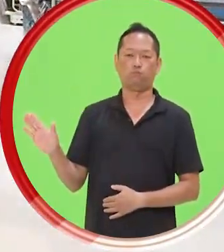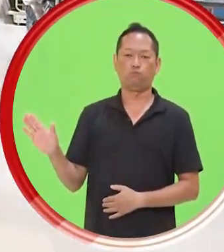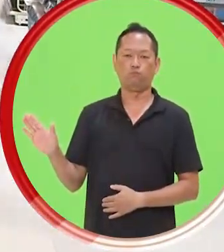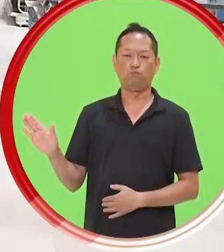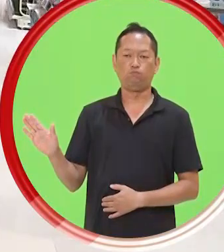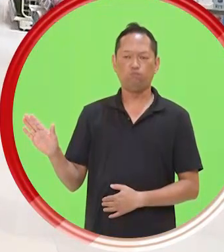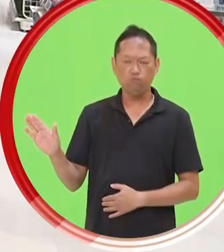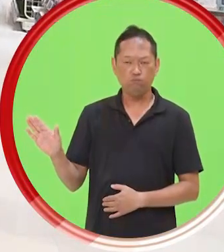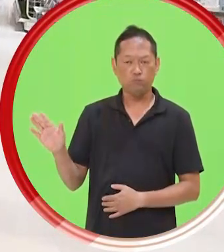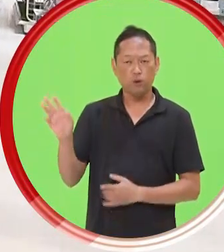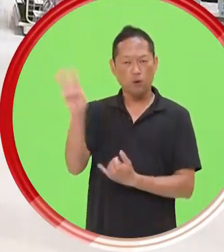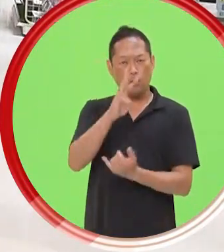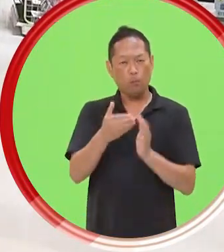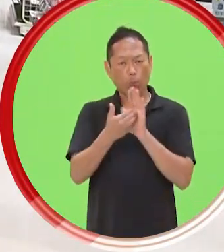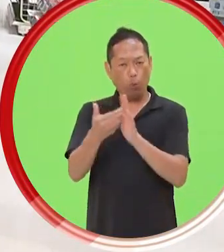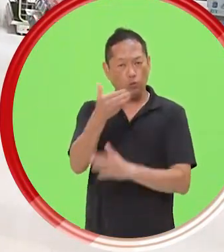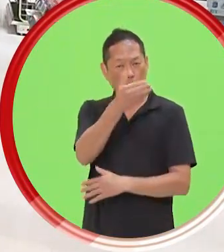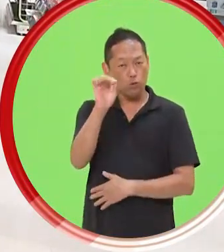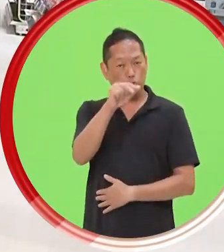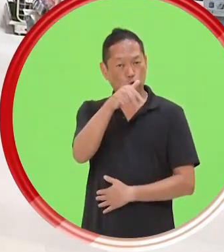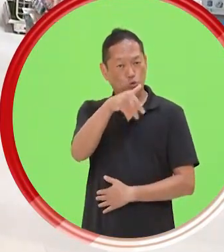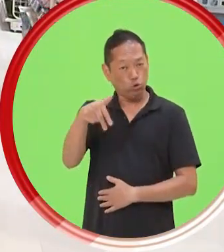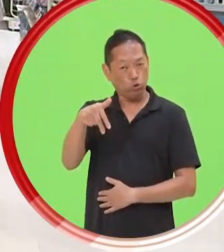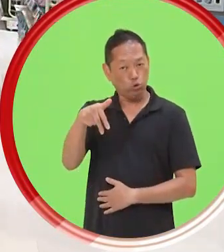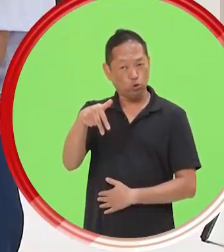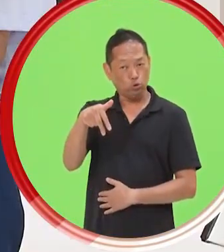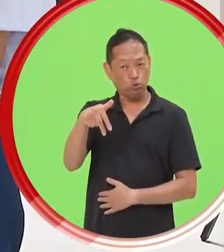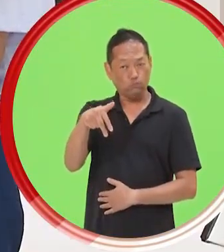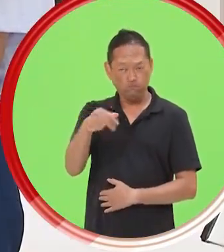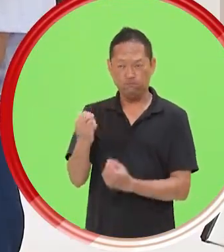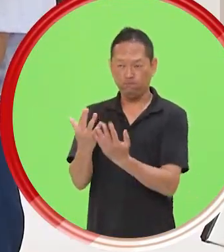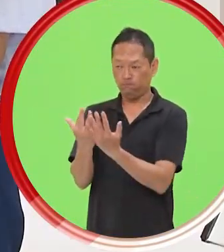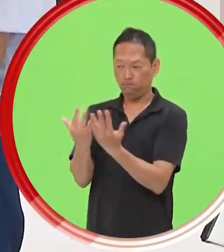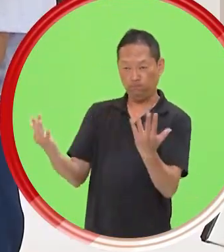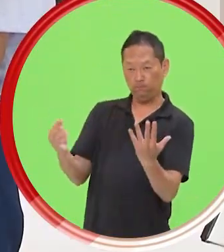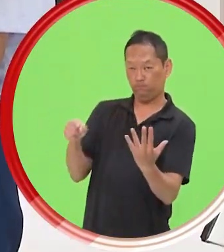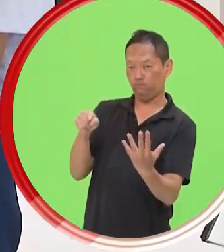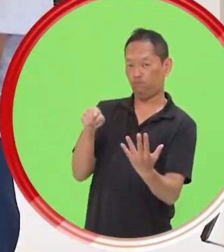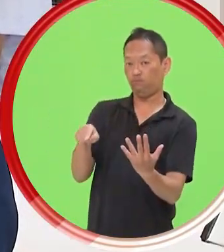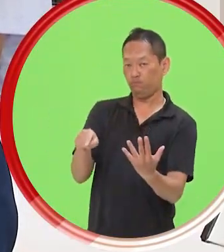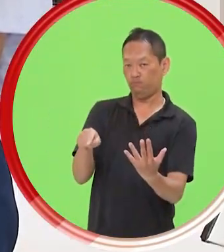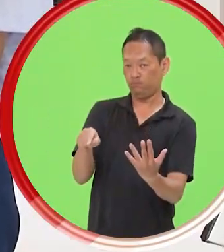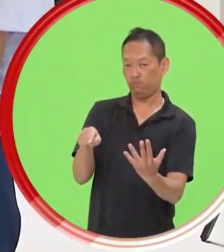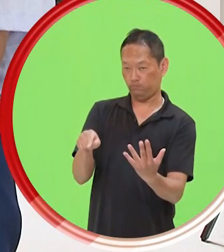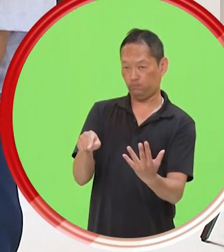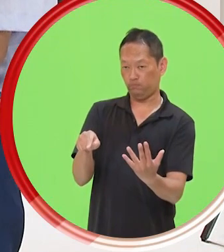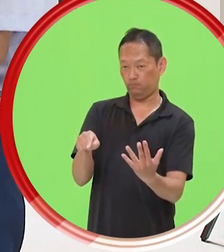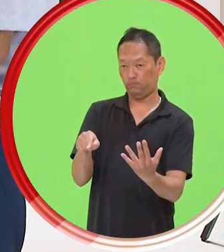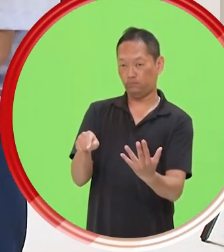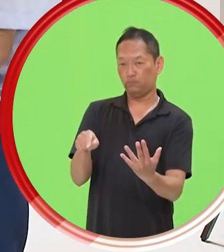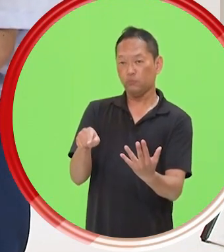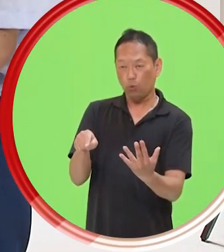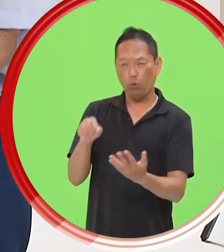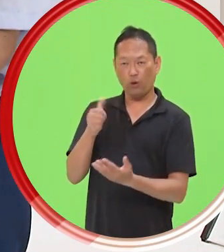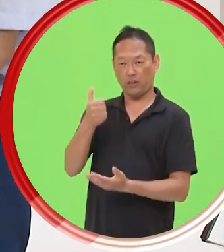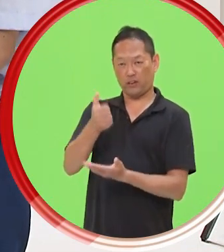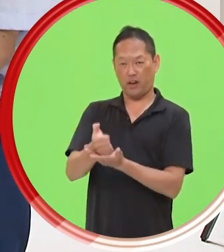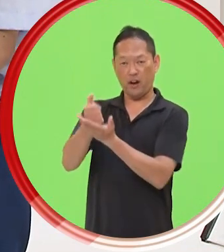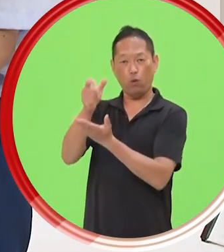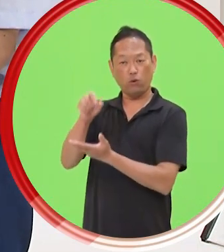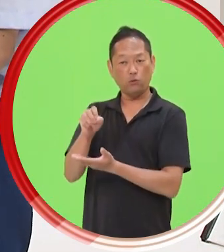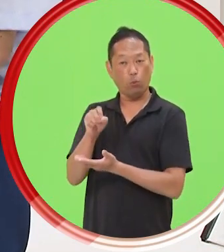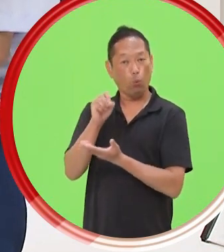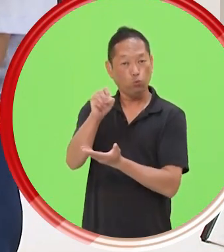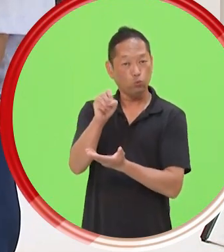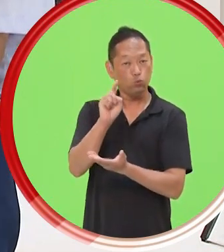。防災グッズ？こちらは防災用品が並んでいますが、こういったものを敬